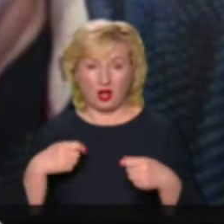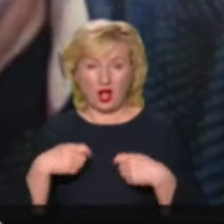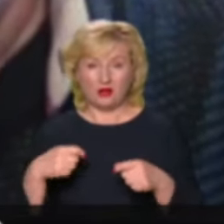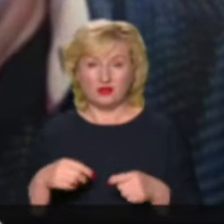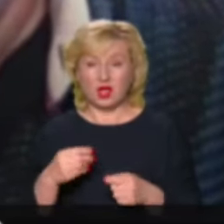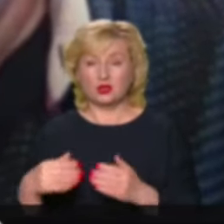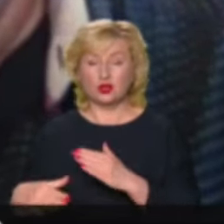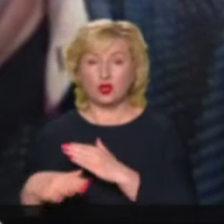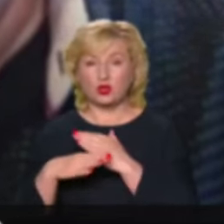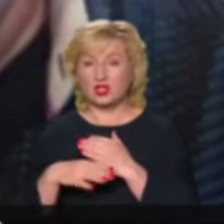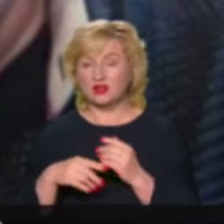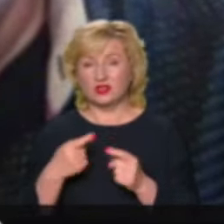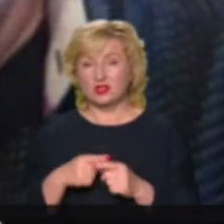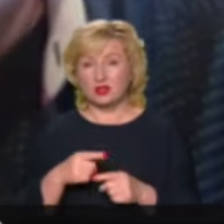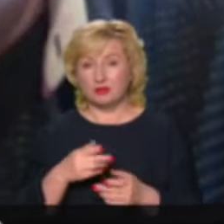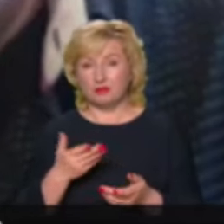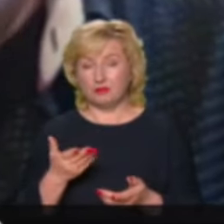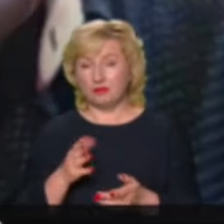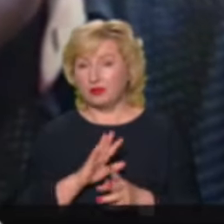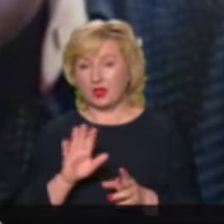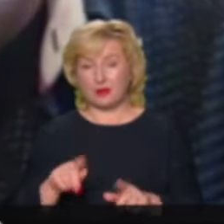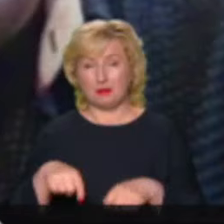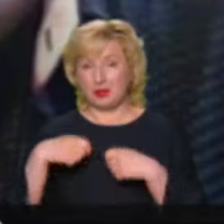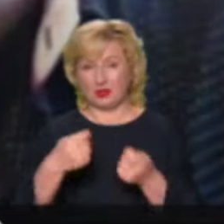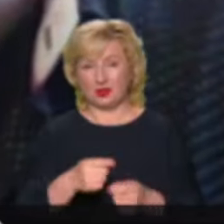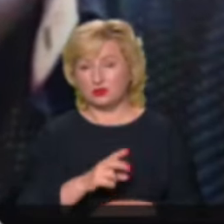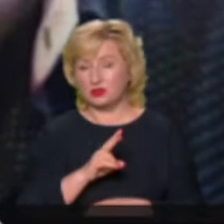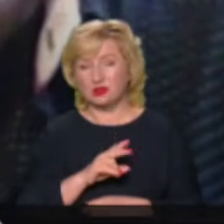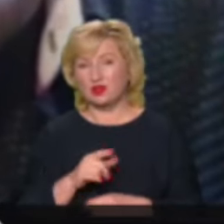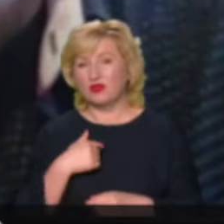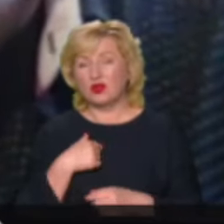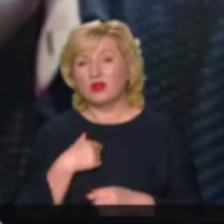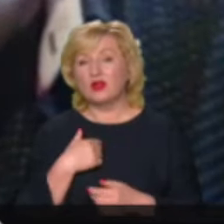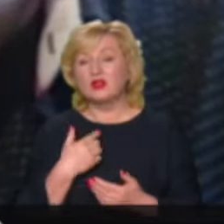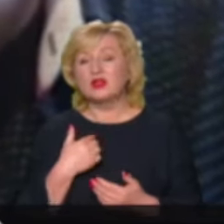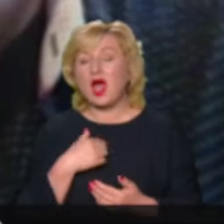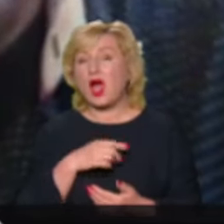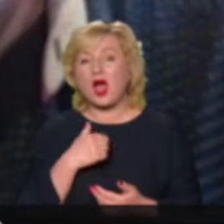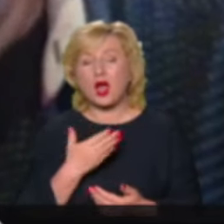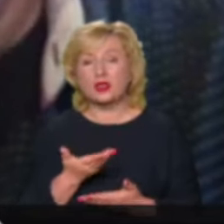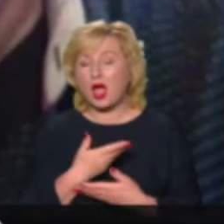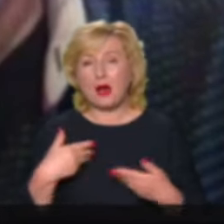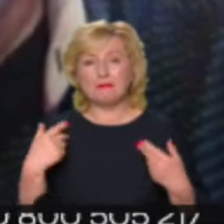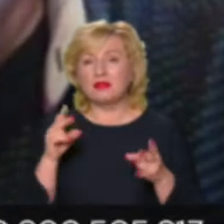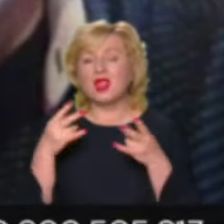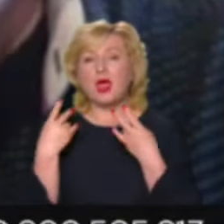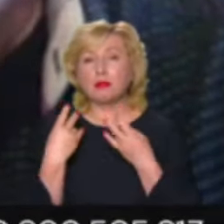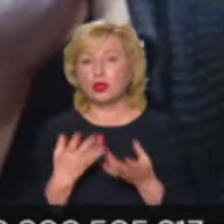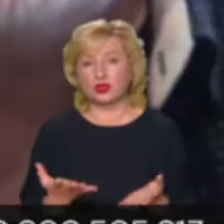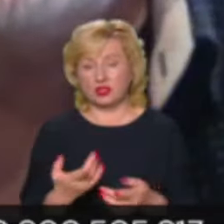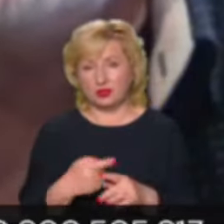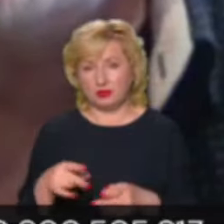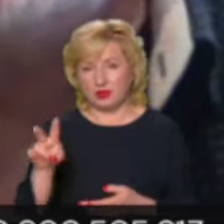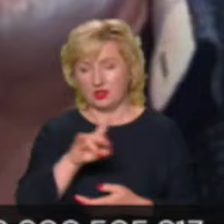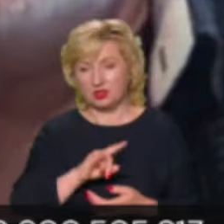донорів ці літаки не підуть. Вони нам не придадуться. Вони нам вони не потрібні. Нам треба все ж концентрувати